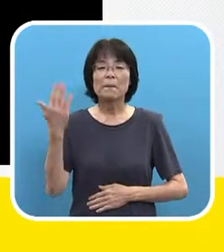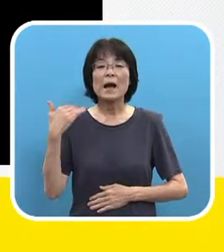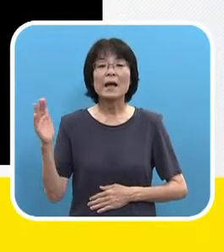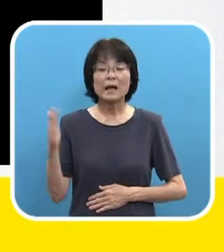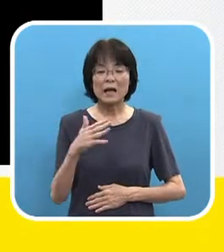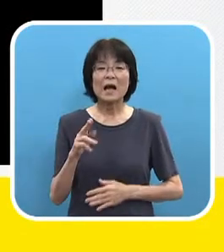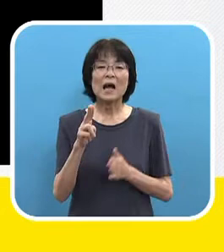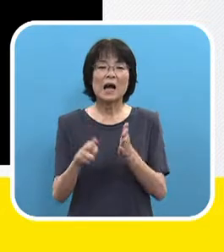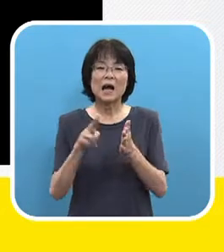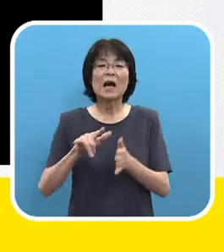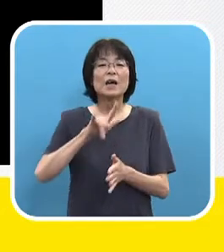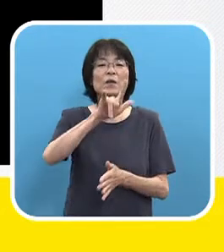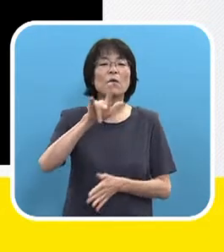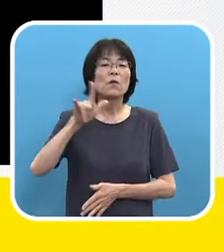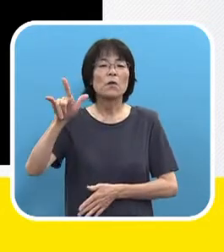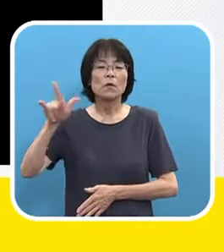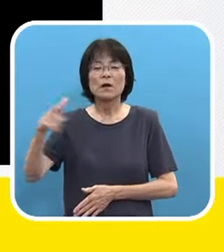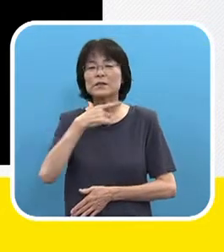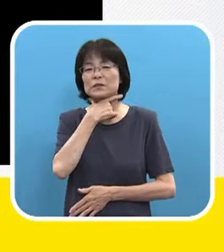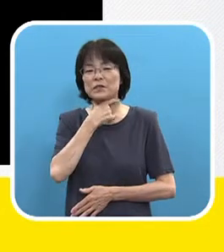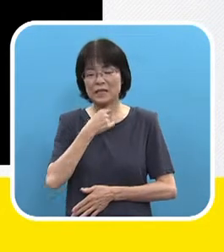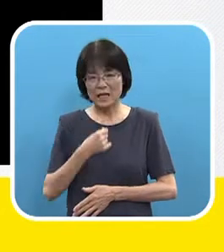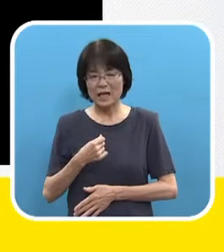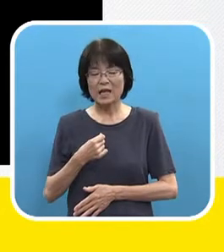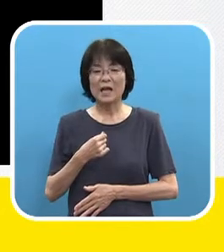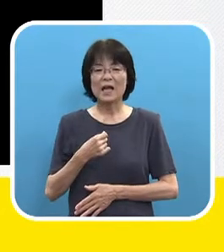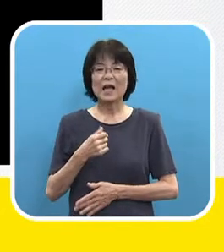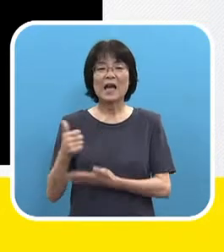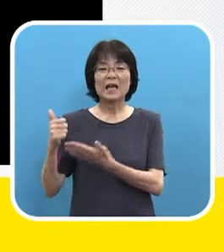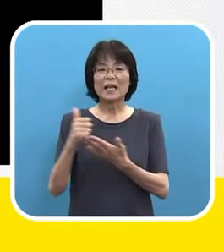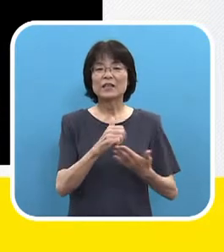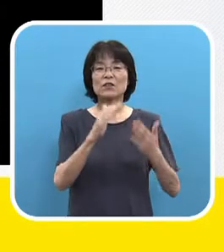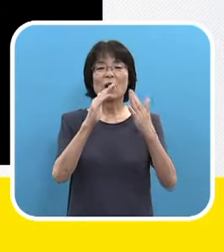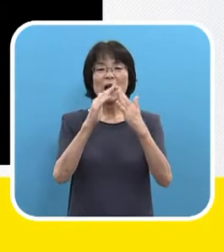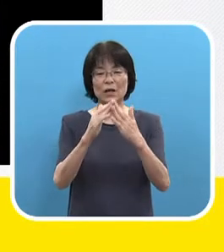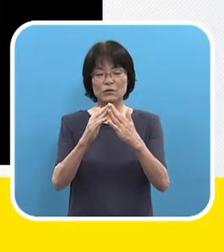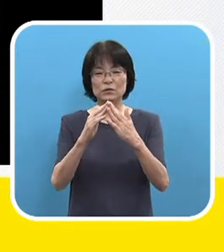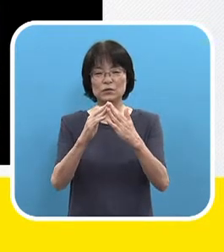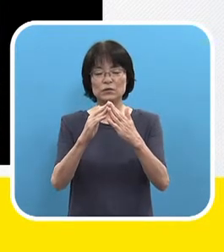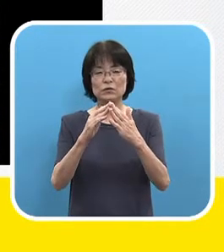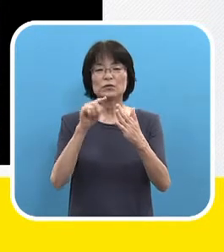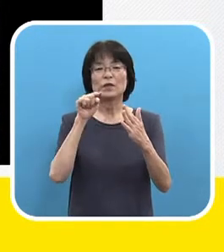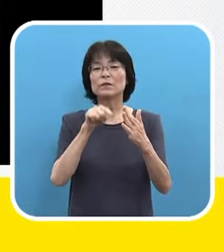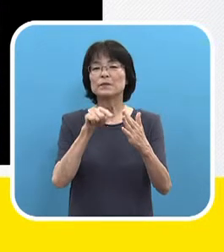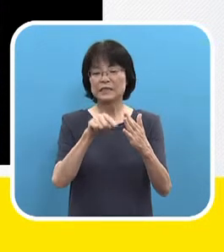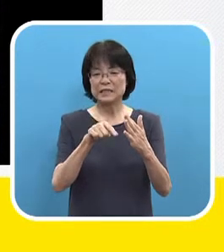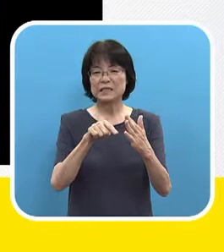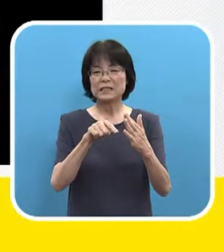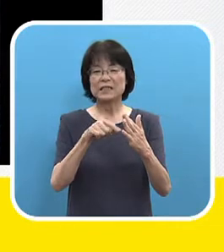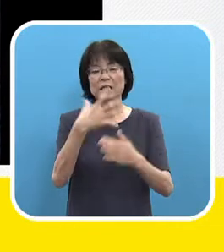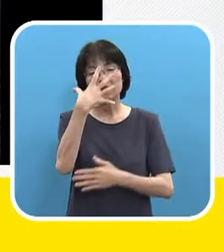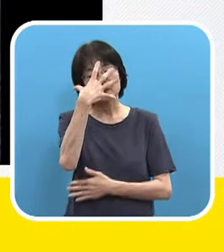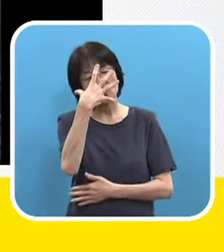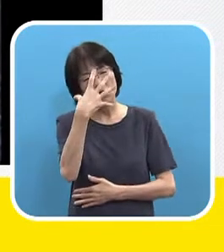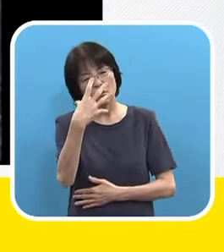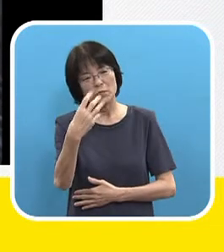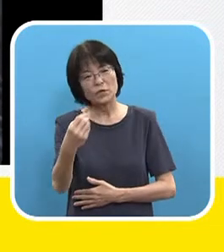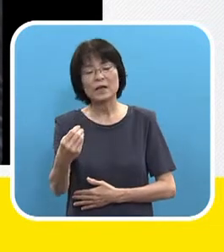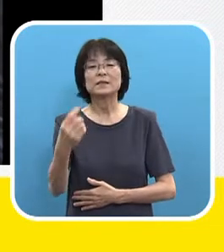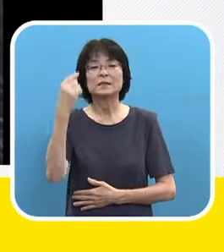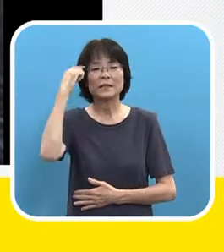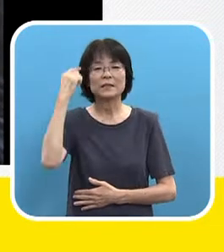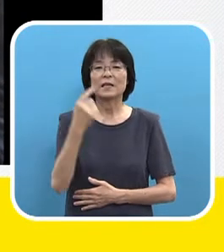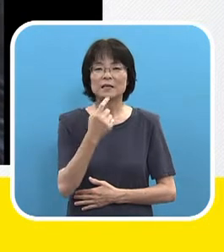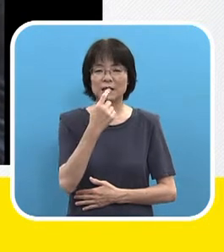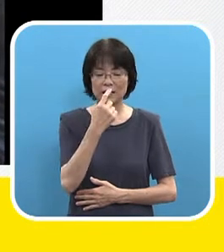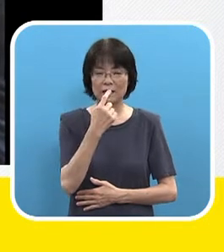旅が好きで、結構そういうゲストハウスと言われるような場所に少なからず魅力を感じていた